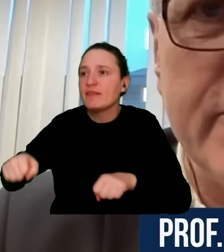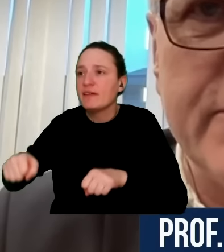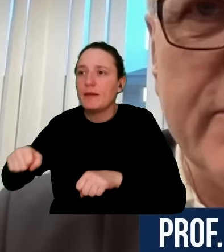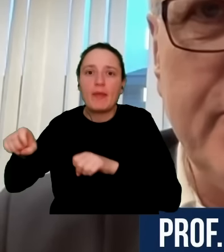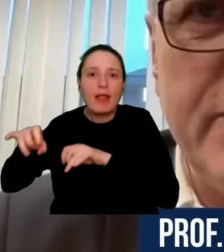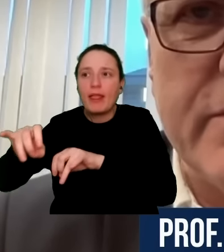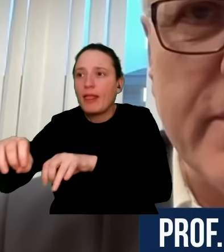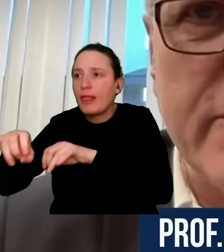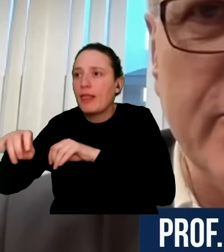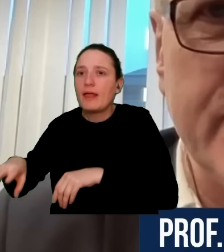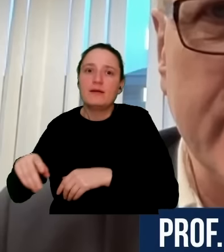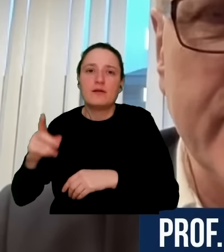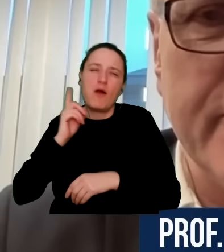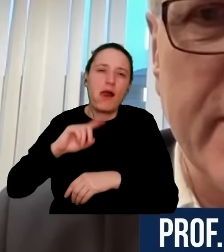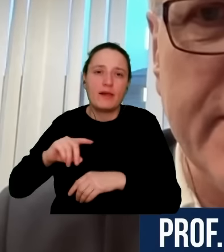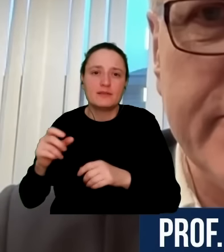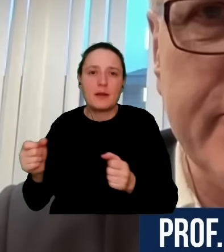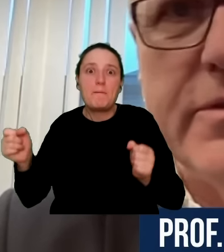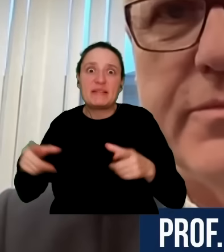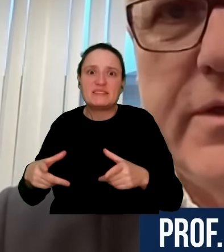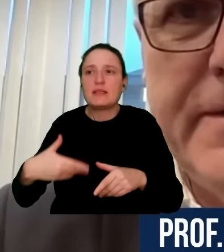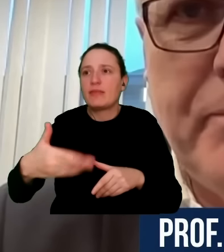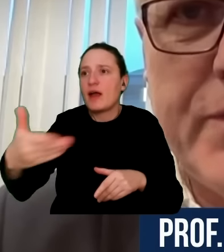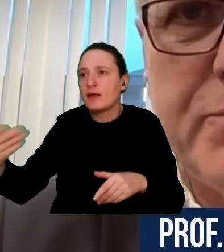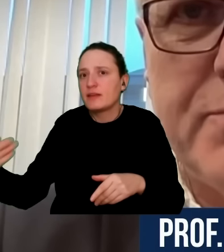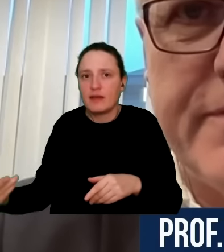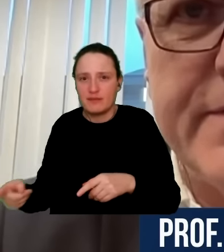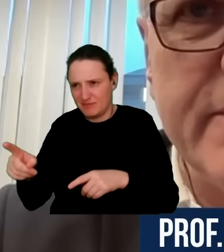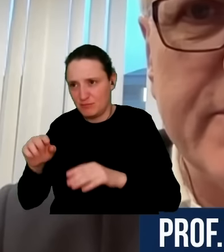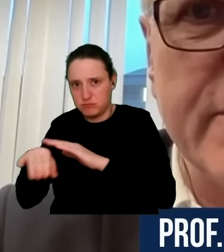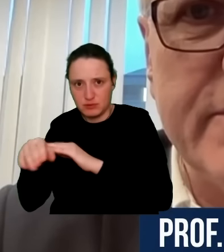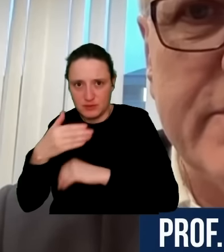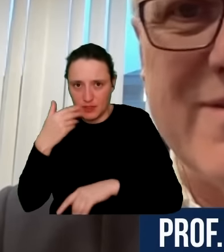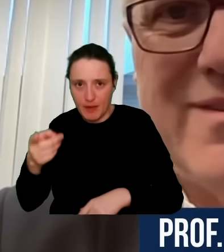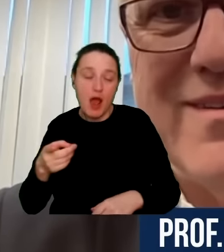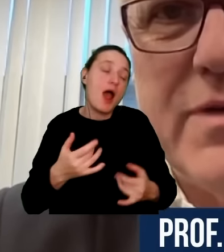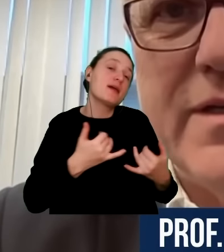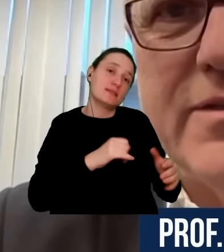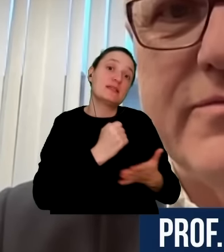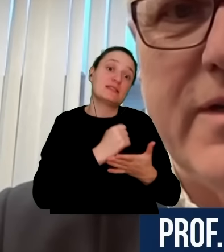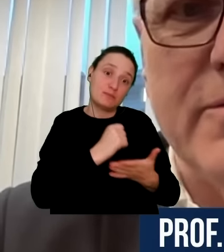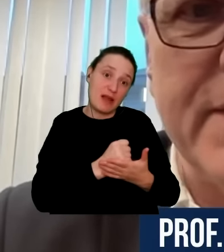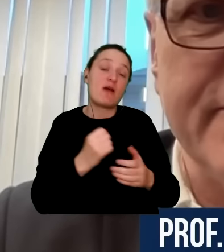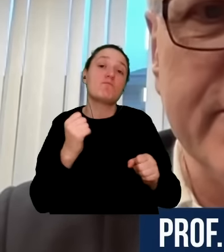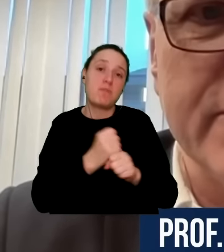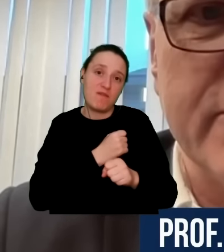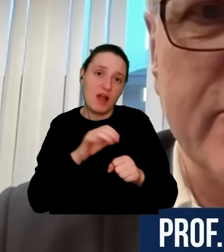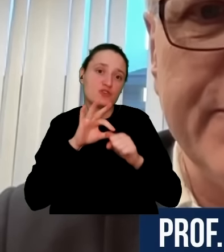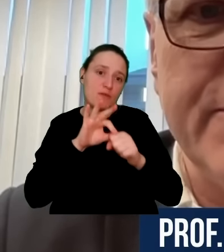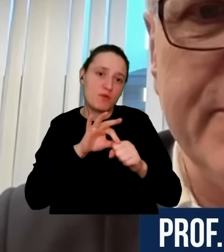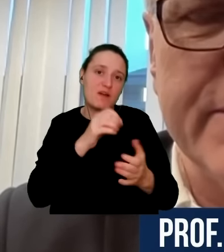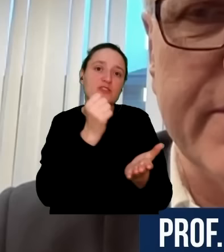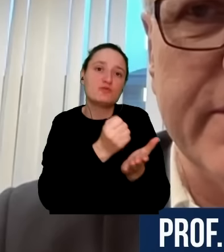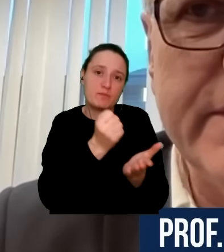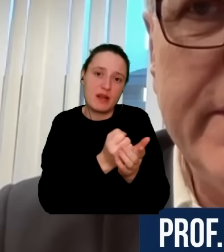tam roznosi pizzę komuś, kogo nie ma, czym innym, no poprowadzenie czegoś, co jednak ma jakiś walor prawny. No